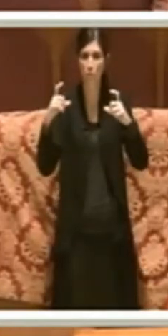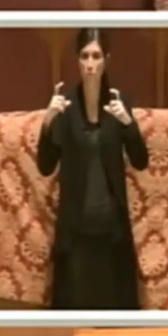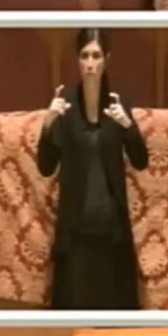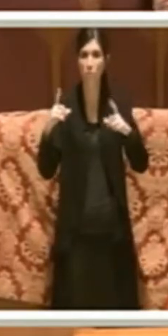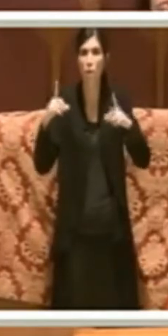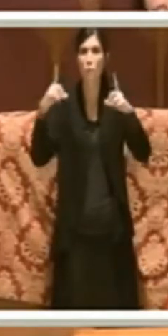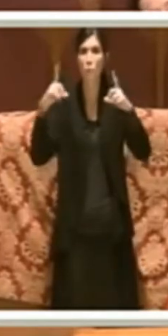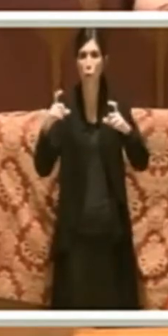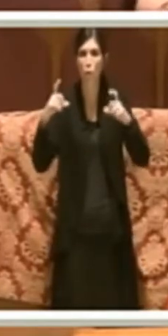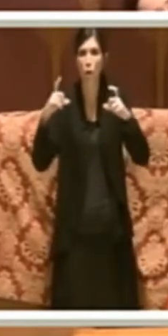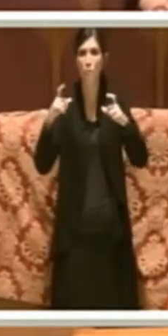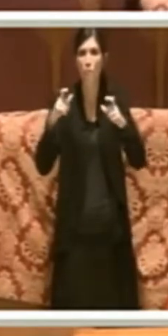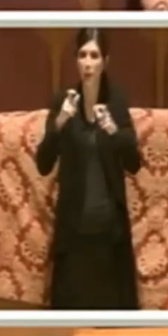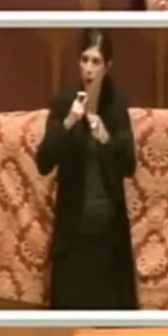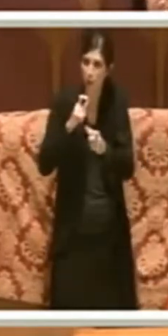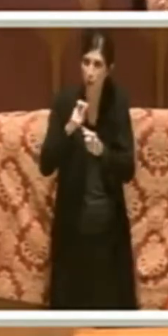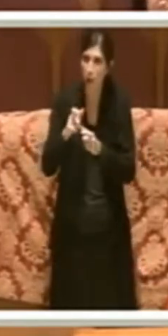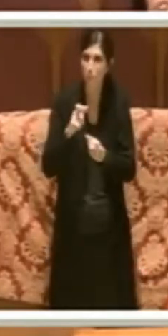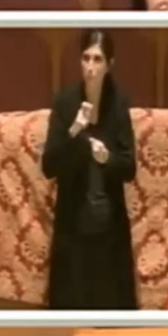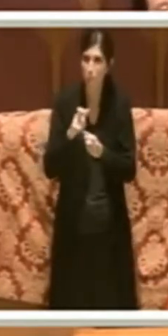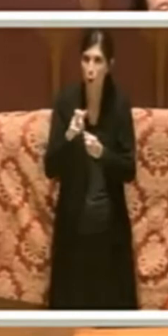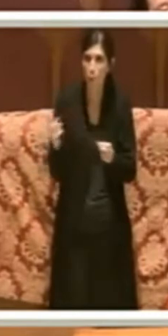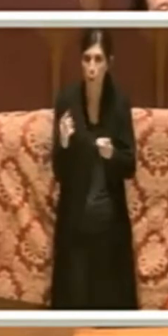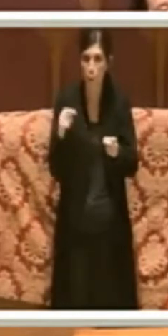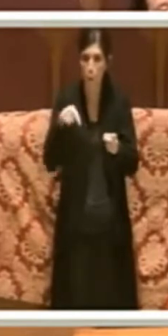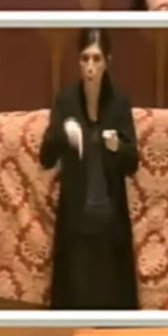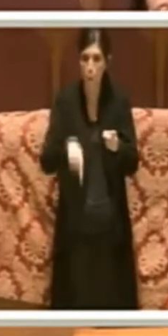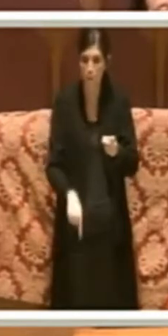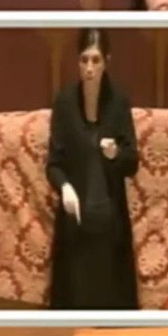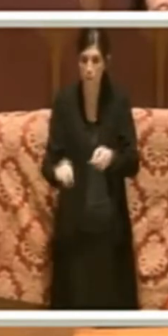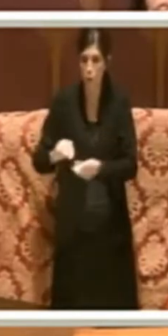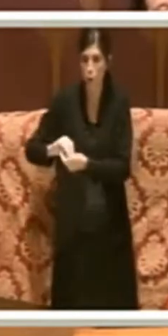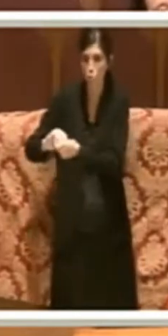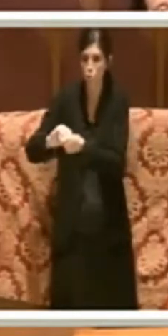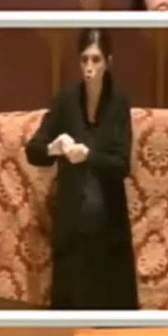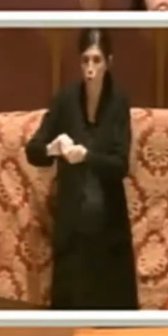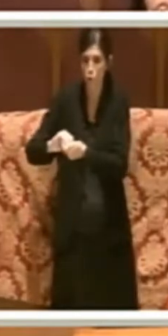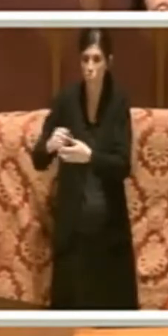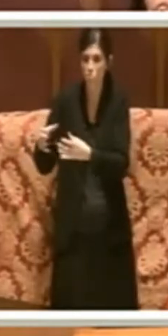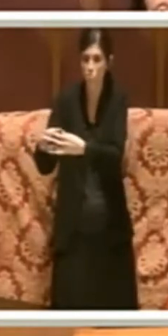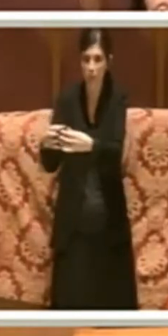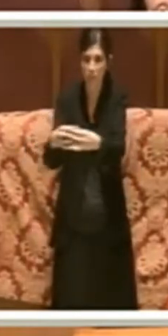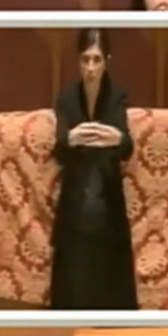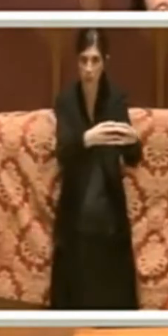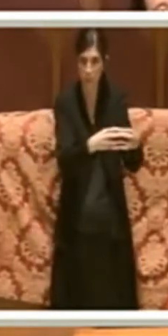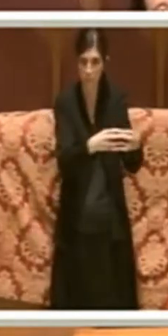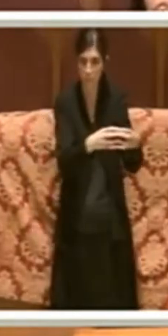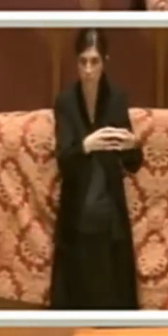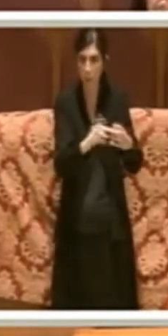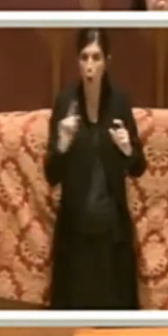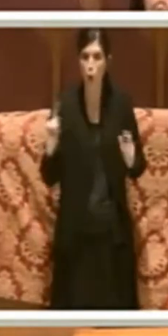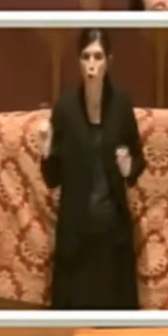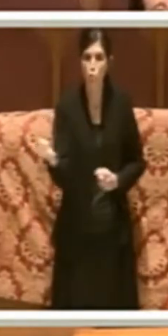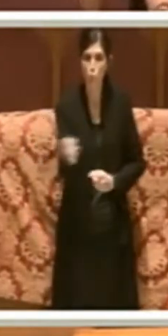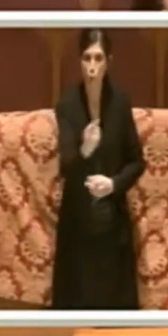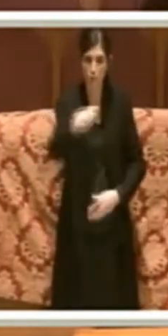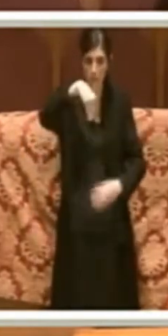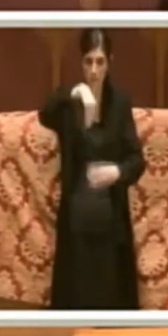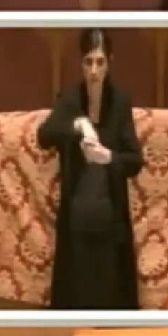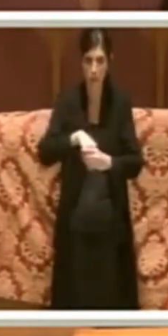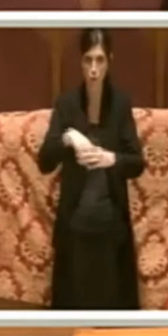rapporti in essere fra le società che costituiscono un gruppo. Vale a